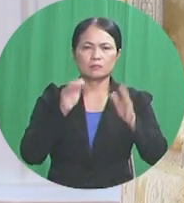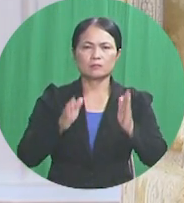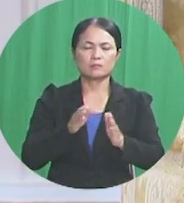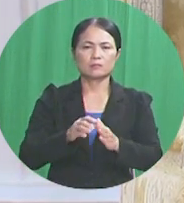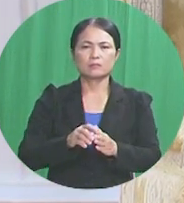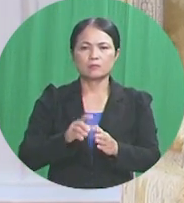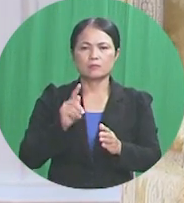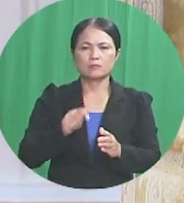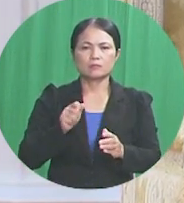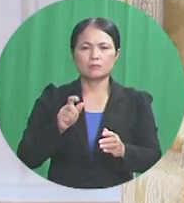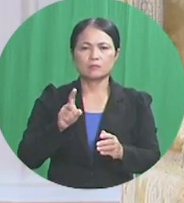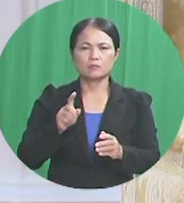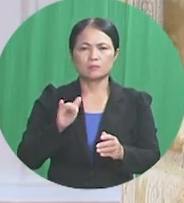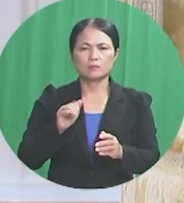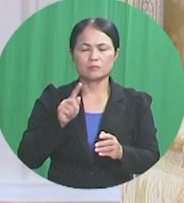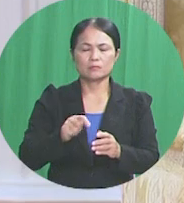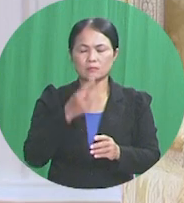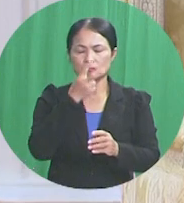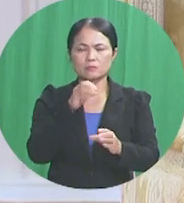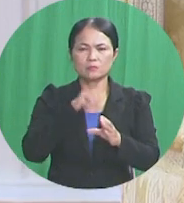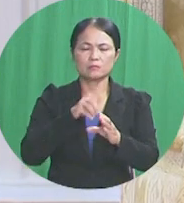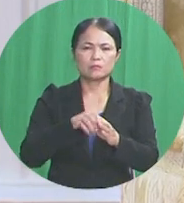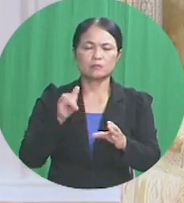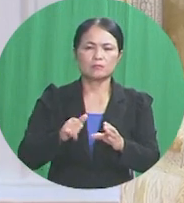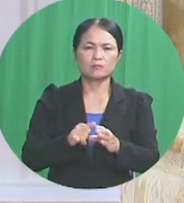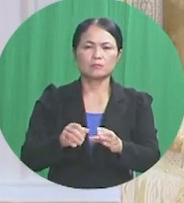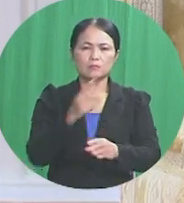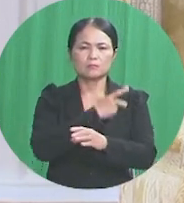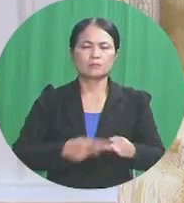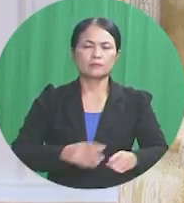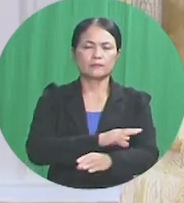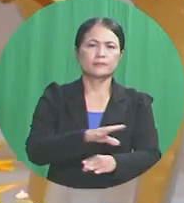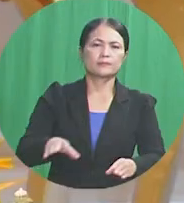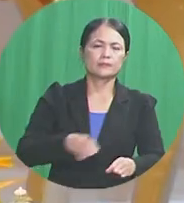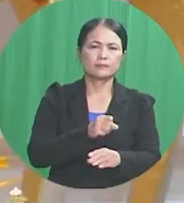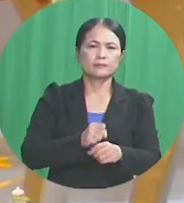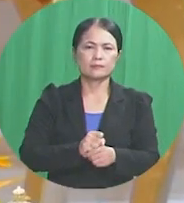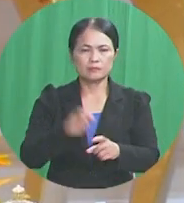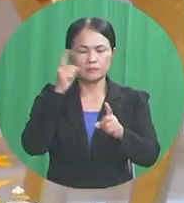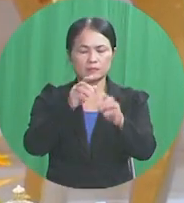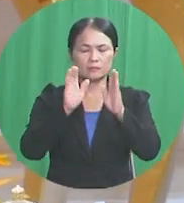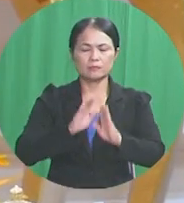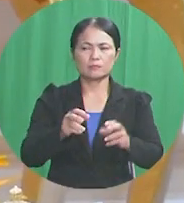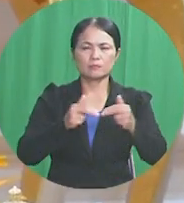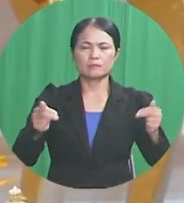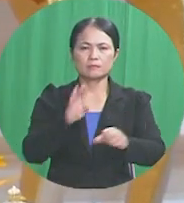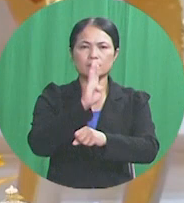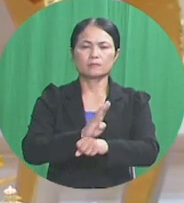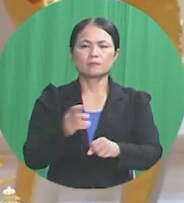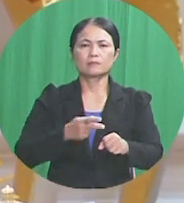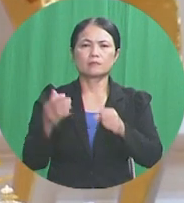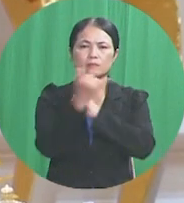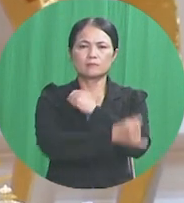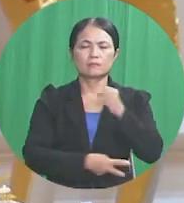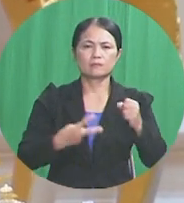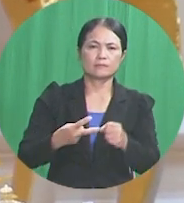าดิวออยปินัดเมลกาวิทยุกในขนมประเทศจีนจักรกัมพูชีดำใบจมรุ่นตมฮมเป็นกิจกรรมระเวียงประเท